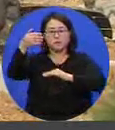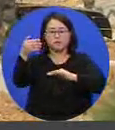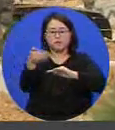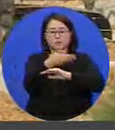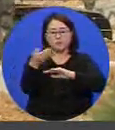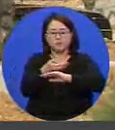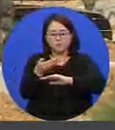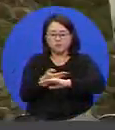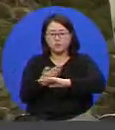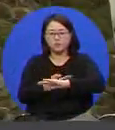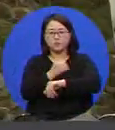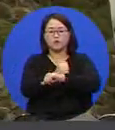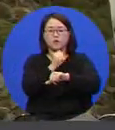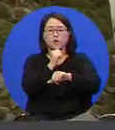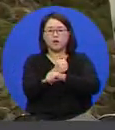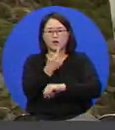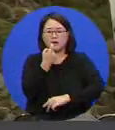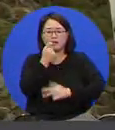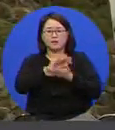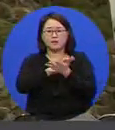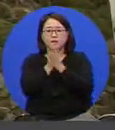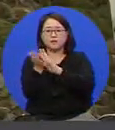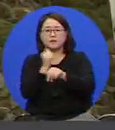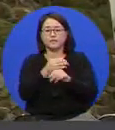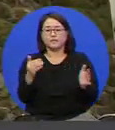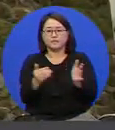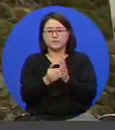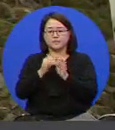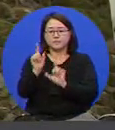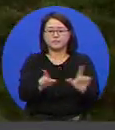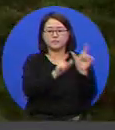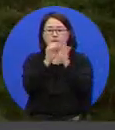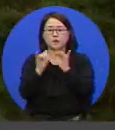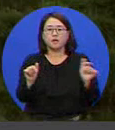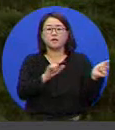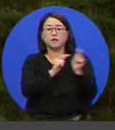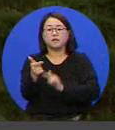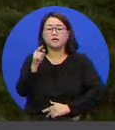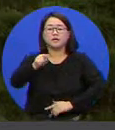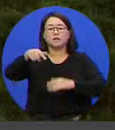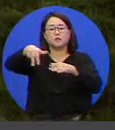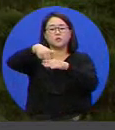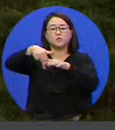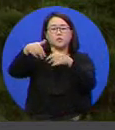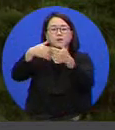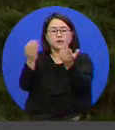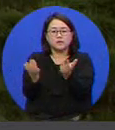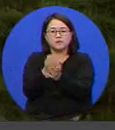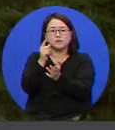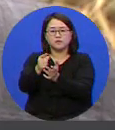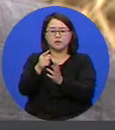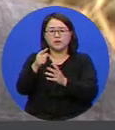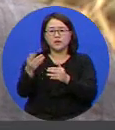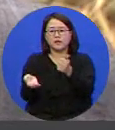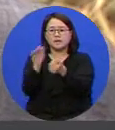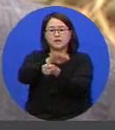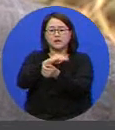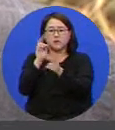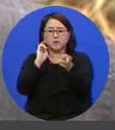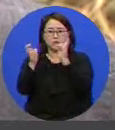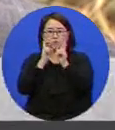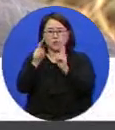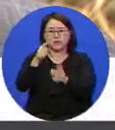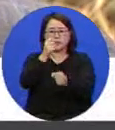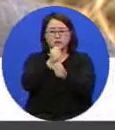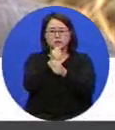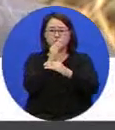드러냈습니다. 주민들은 해당 종교단체 소유의 장묘 업체가 수목장을 만들고 있다고 말합니다. 현재 콘크리트